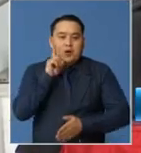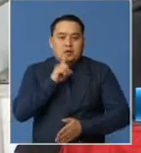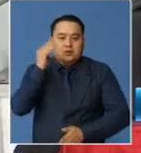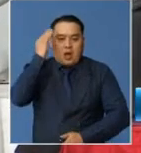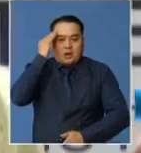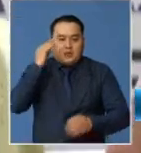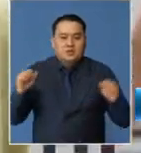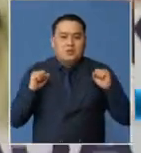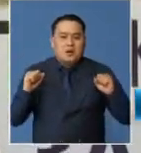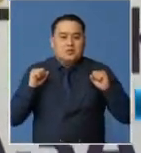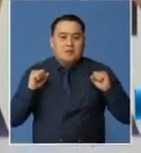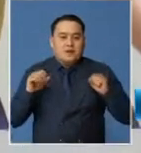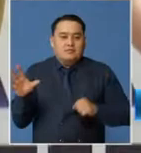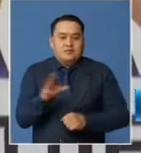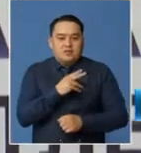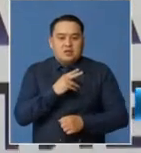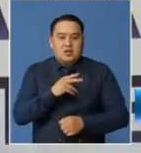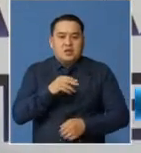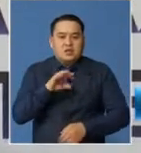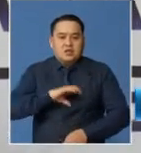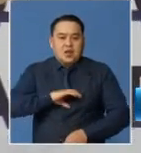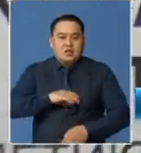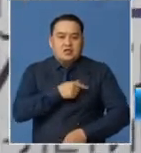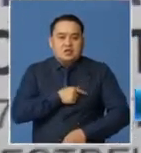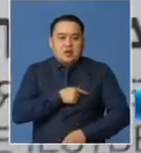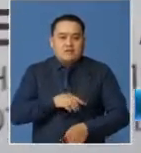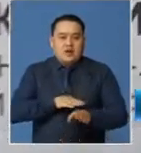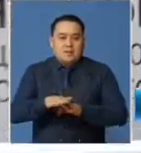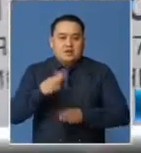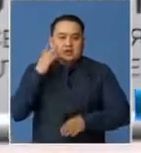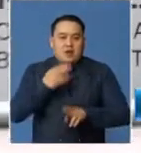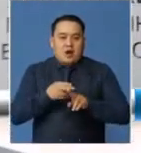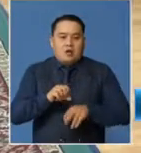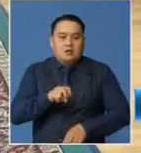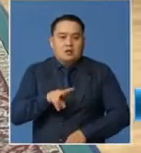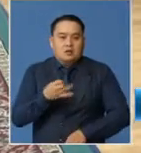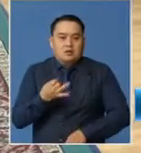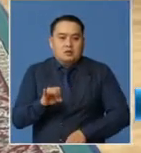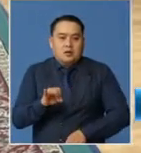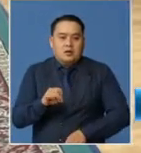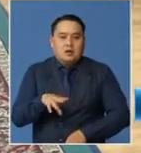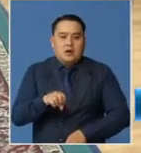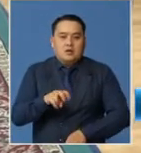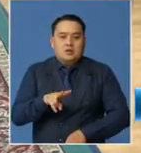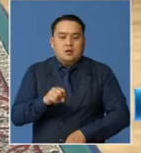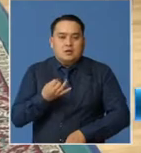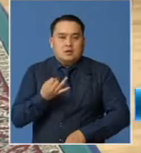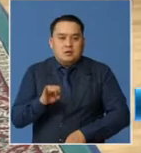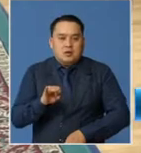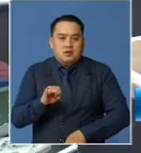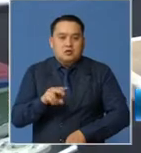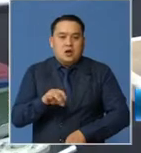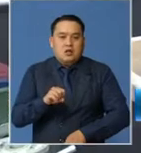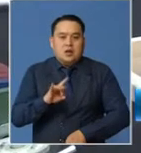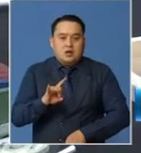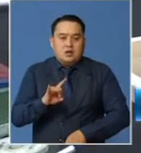и талантливыми спортсменами. Все они оправдали медальные надежды тренеров. Среди отличившихся – Алтынай Домен, Юлия Потасова, Наталья Бетрик, Анжела